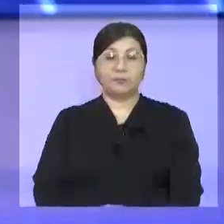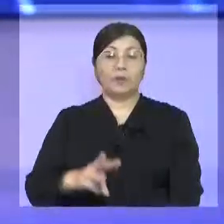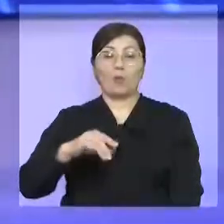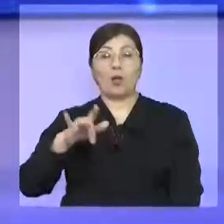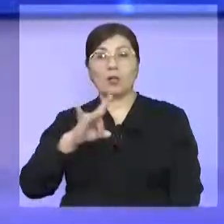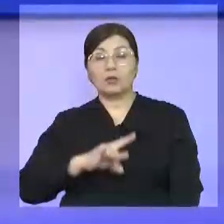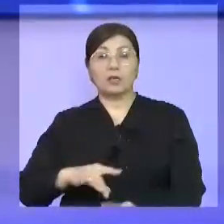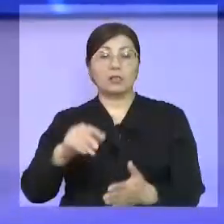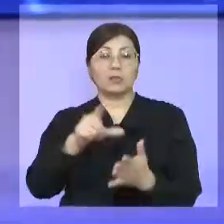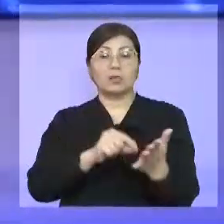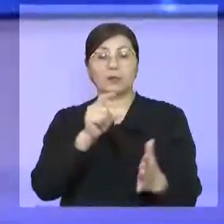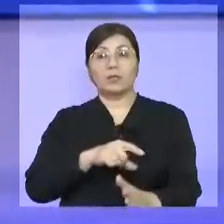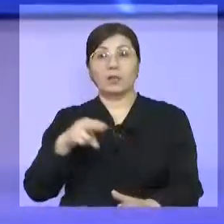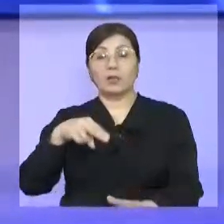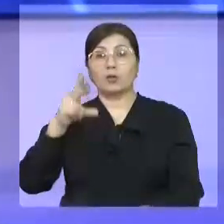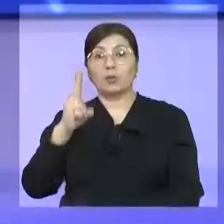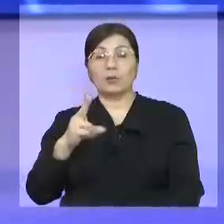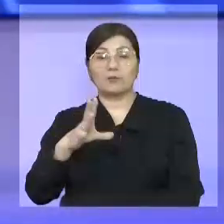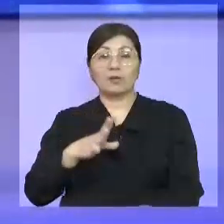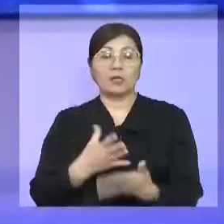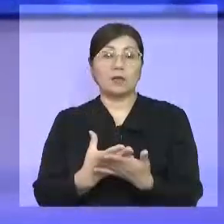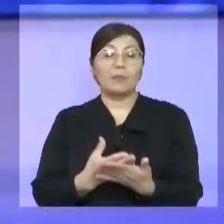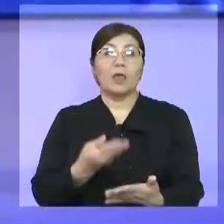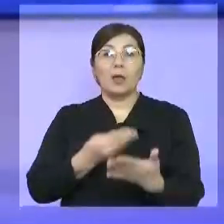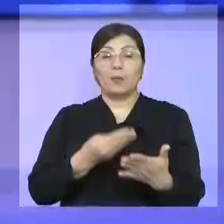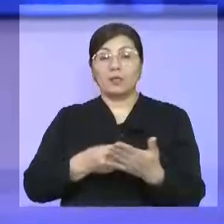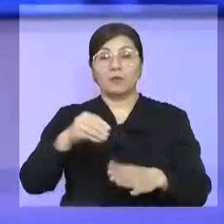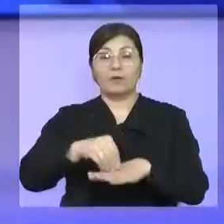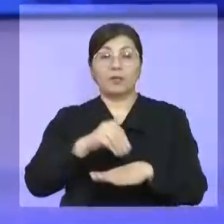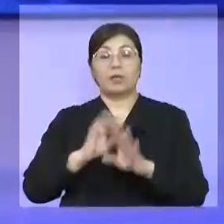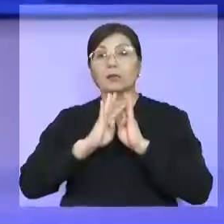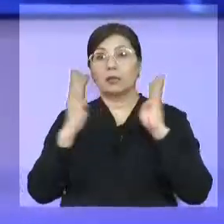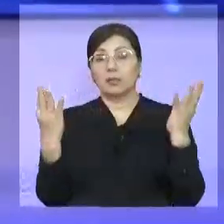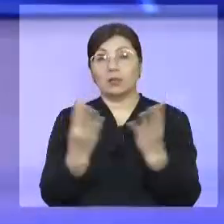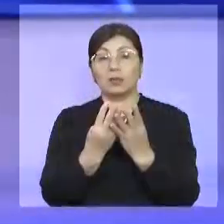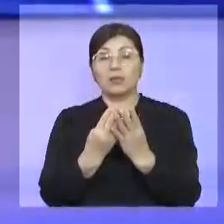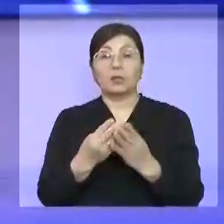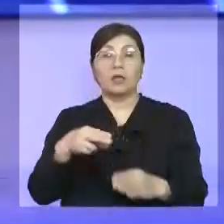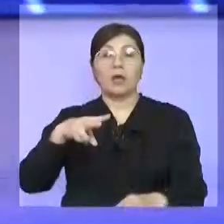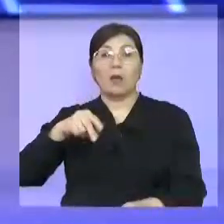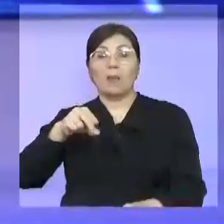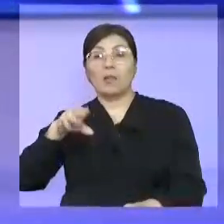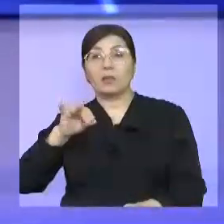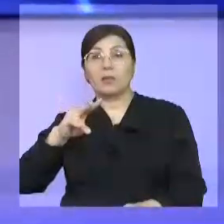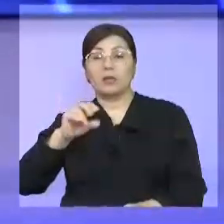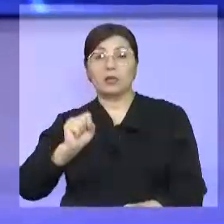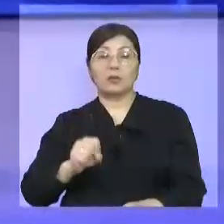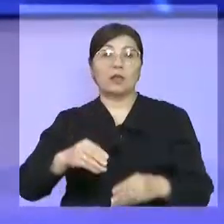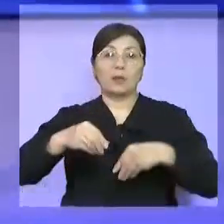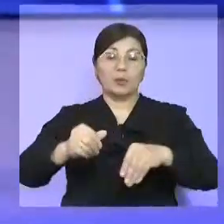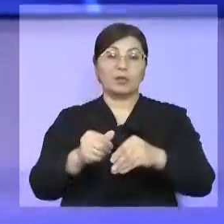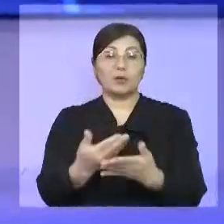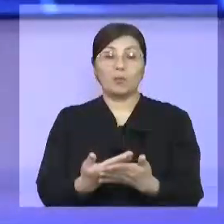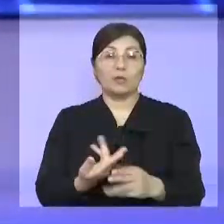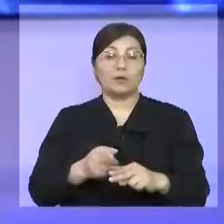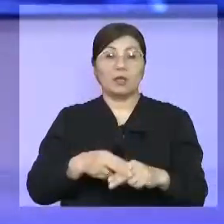Мугалжарский пенсионер Дауледжан Кузимбаев до усиления паводка посоветовал акиму оградить местную плотину песком и галькой. Это решение позволило